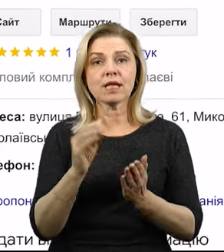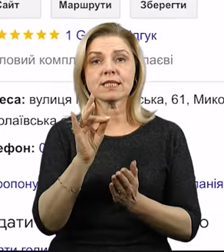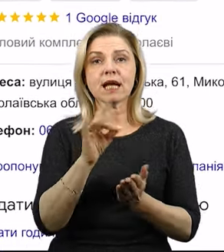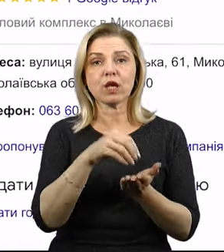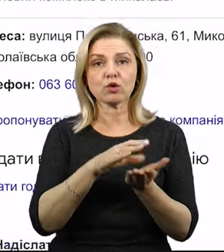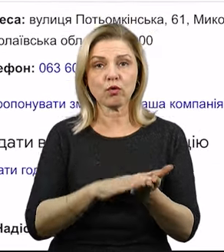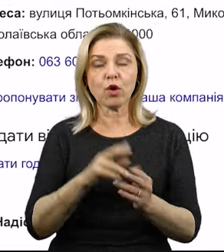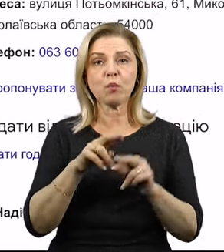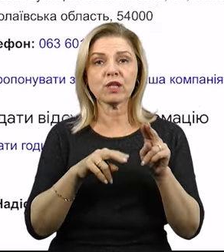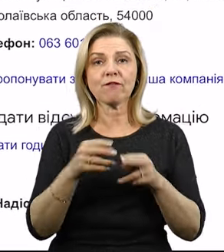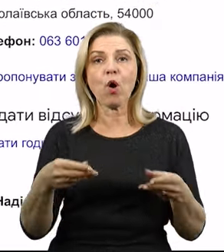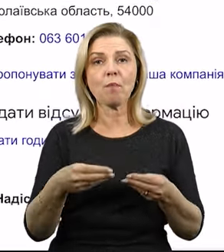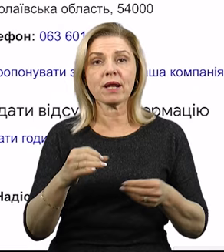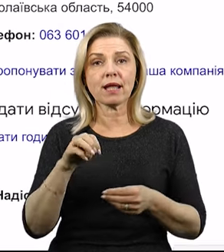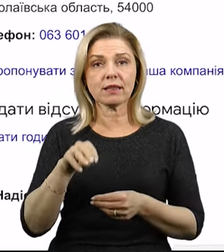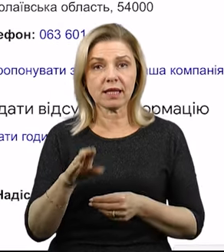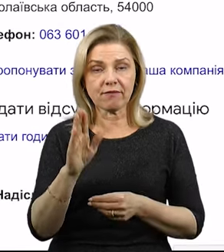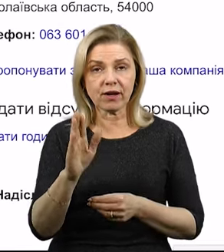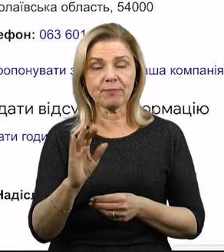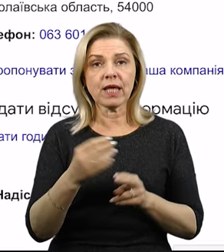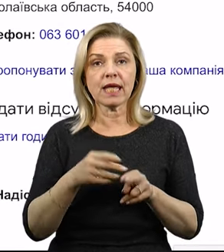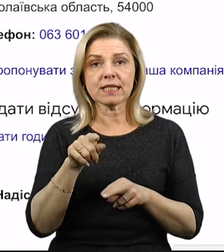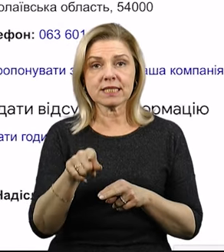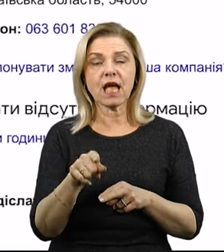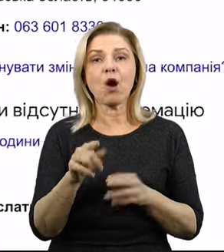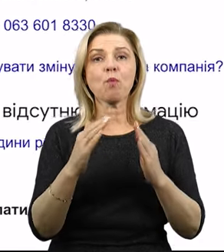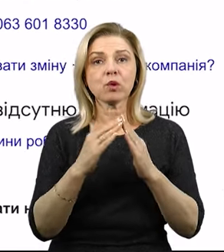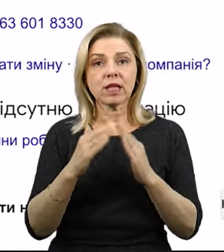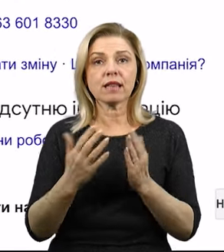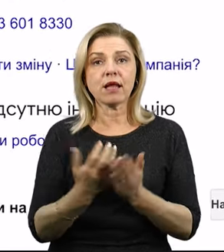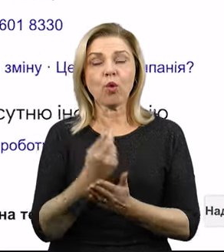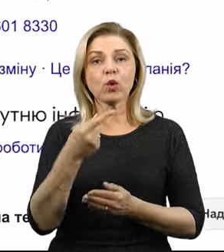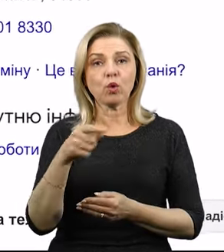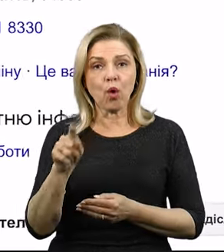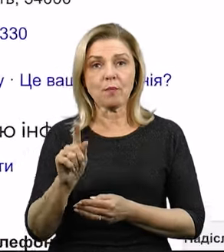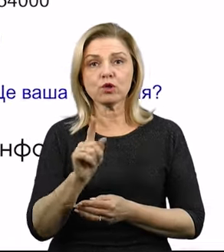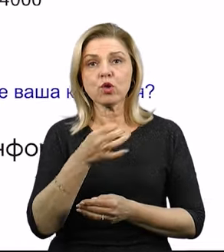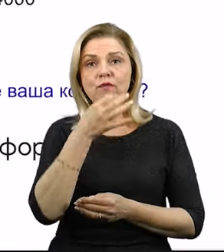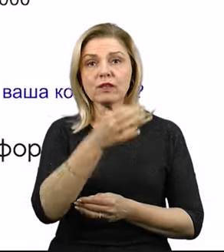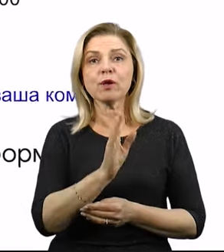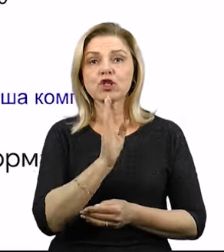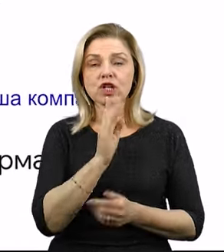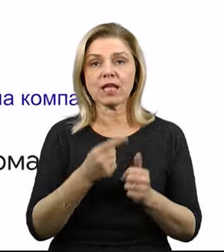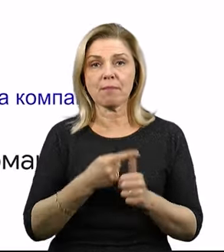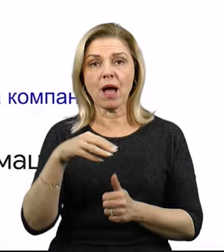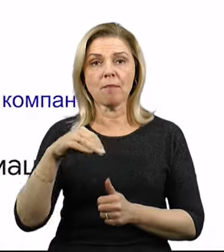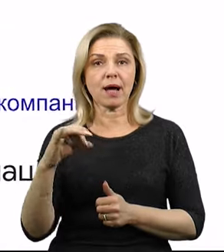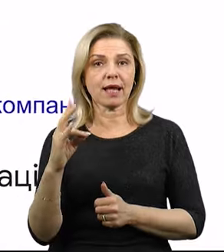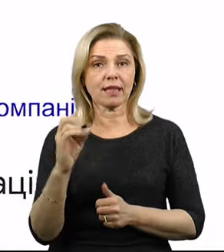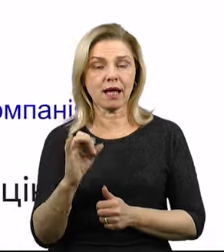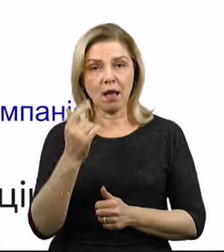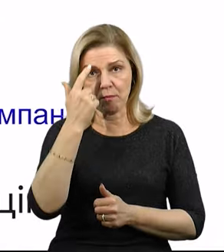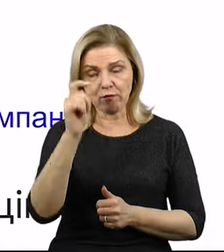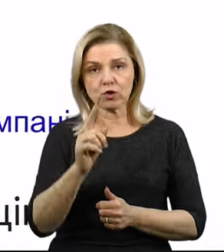будівельний кооператив за пошуковим запитом клубного будин дику княжи знаходимо номер на який відповіла жінка на ім'я Марина та